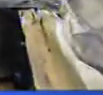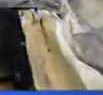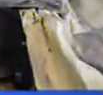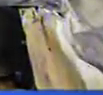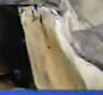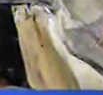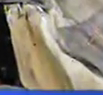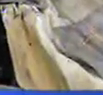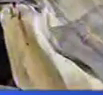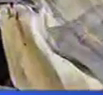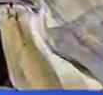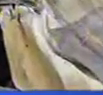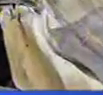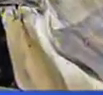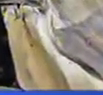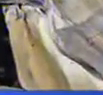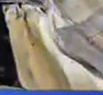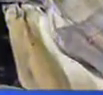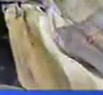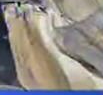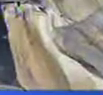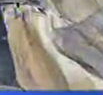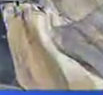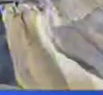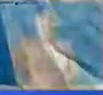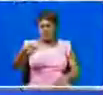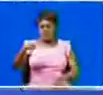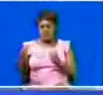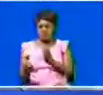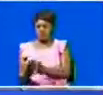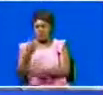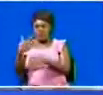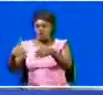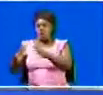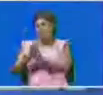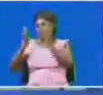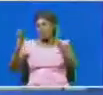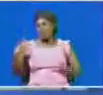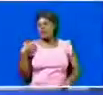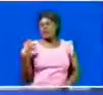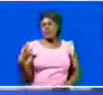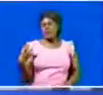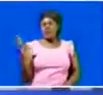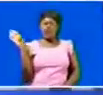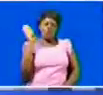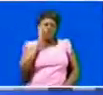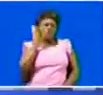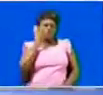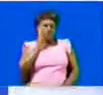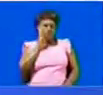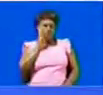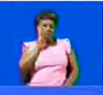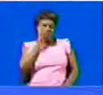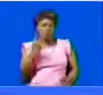Soko la Korogocho limeteketea usiku wa kuamkia leo na kusababisha hasara kubwa ya mali. Kuna uvumi ati kuna